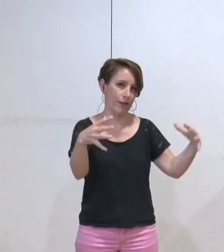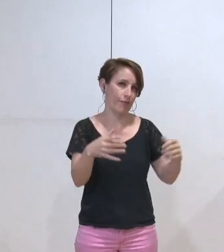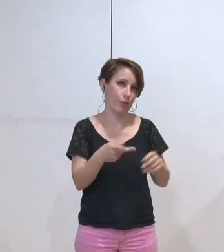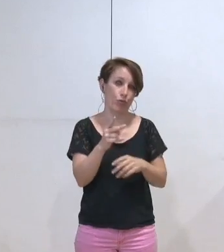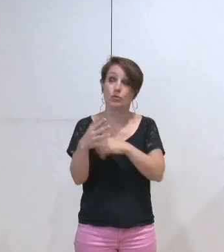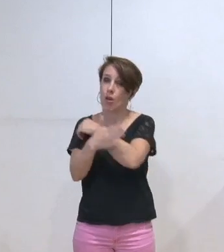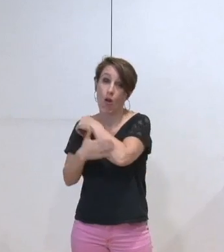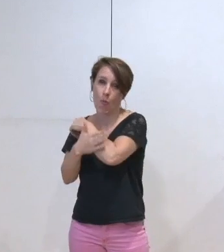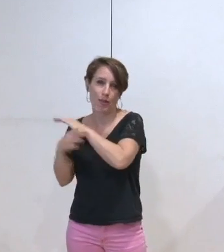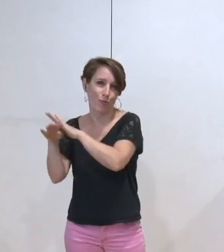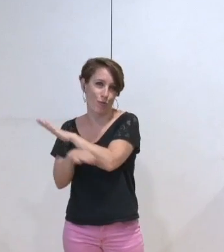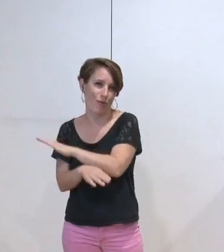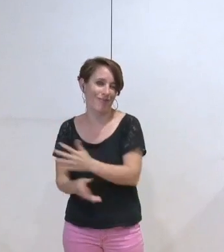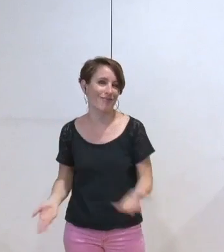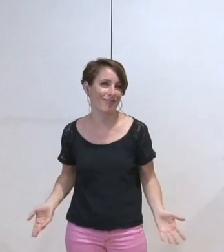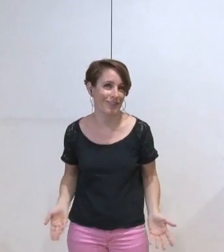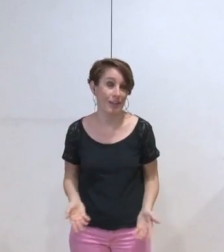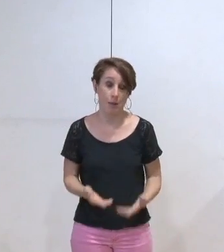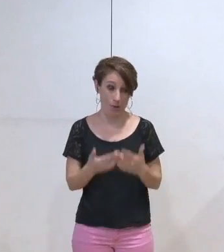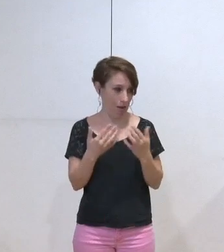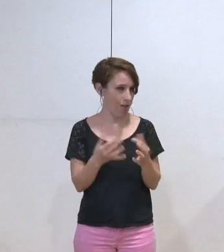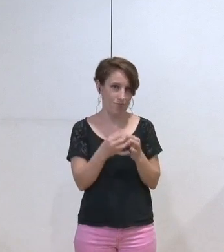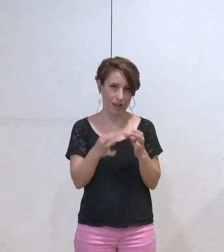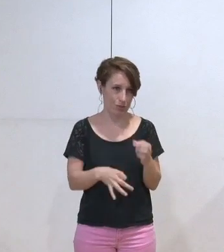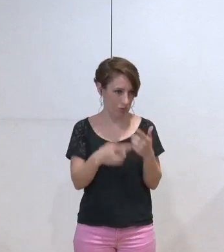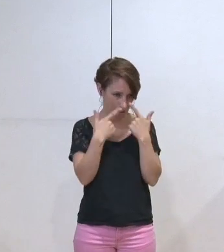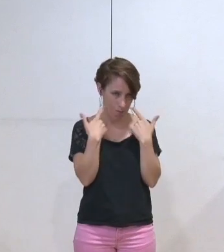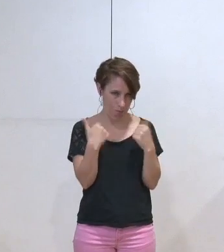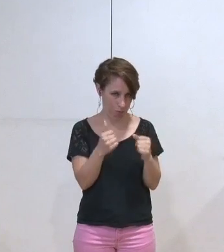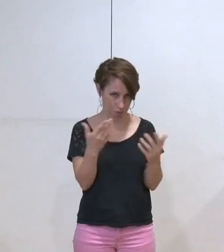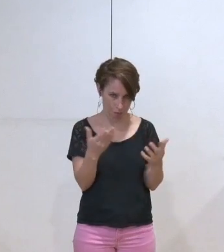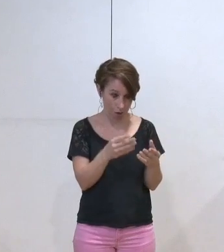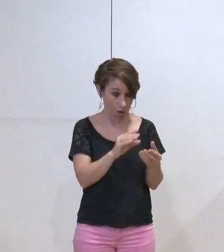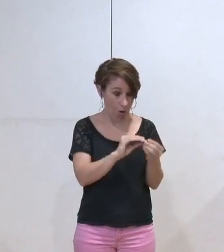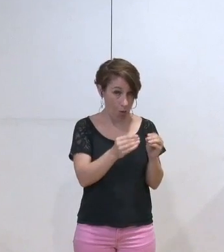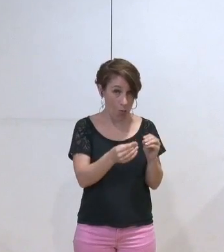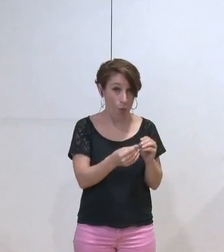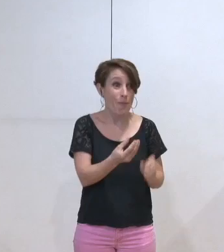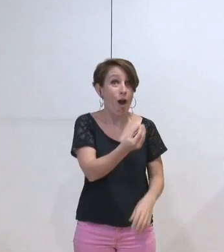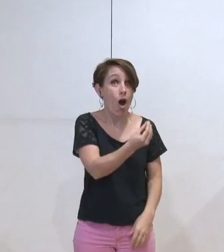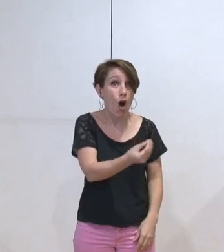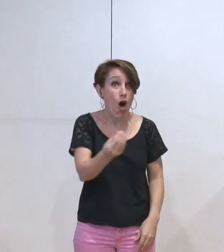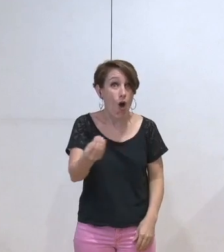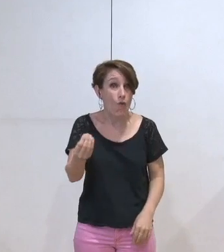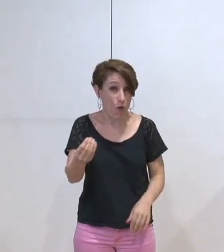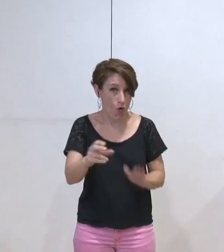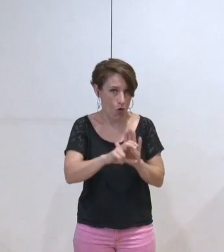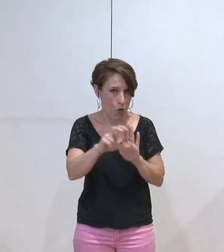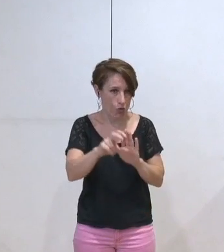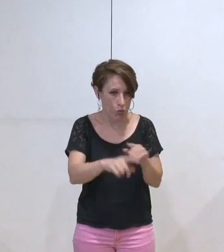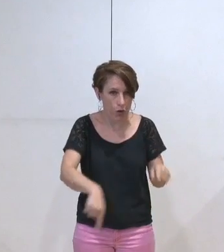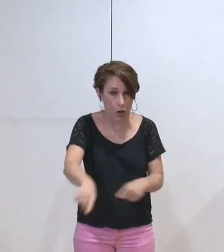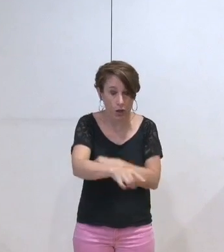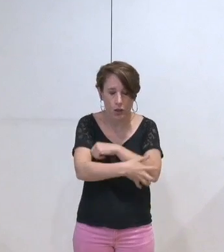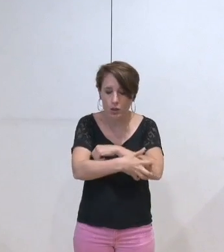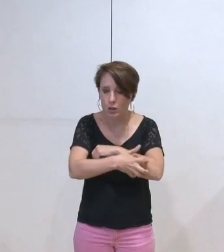fait endémique et et extrêmement grave des taux de pauvreté des enfants grenoblois nous sommes sur certains